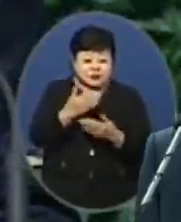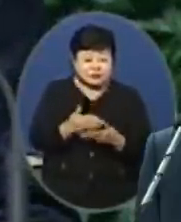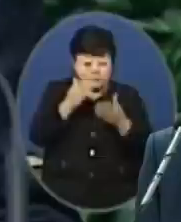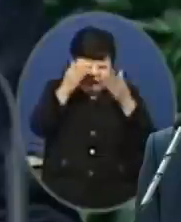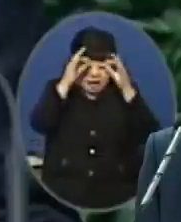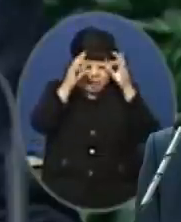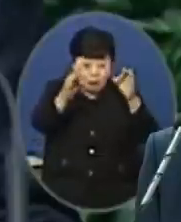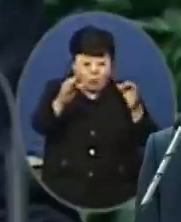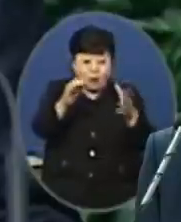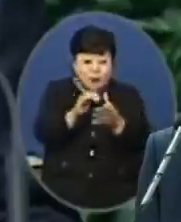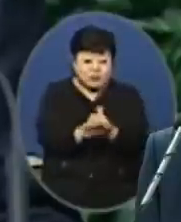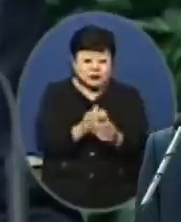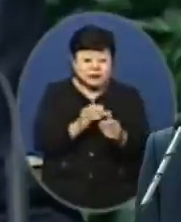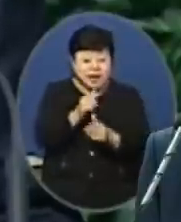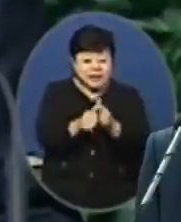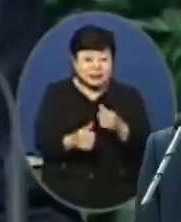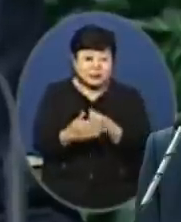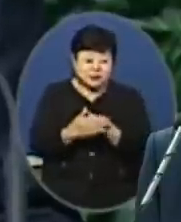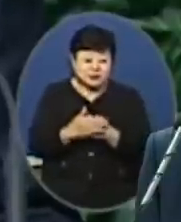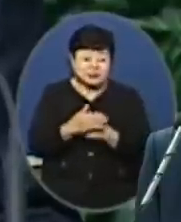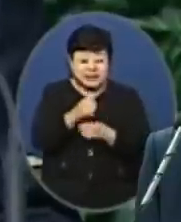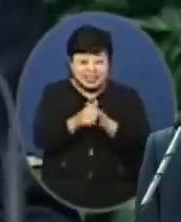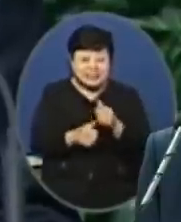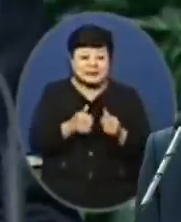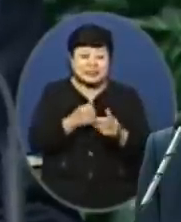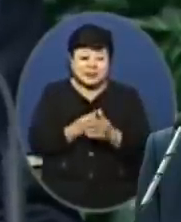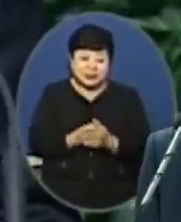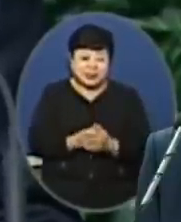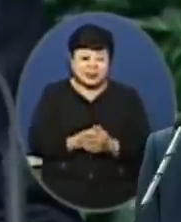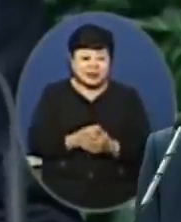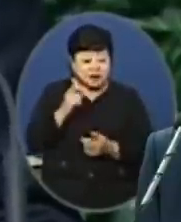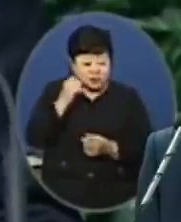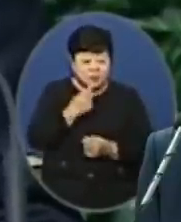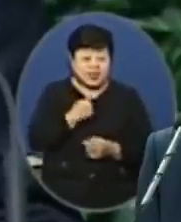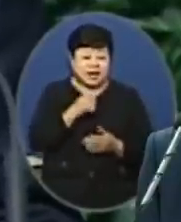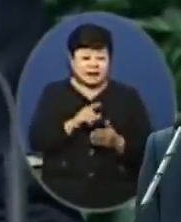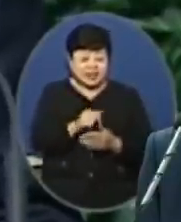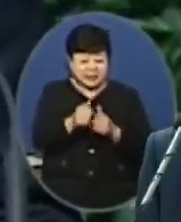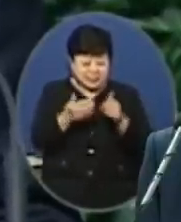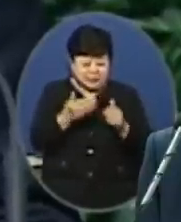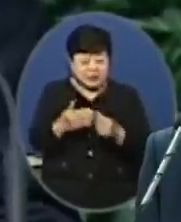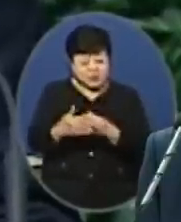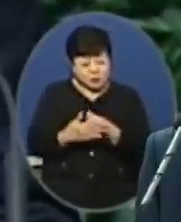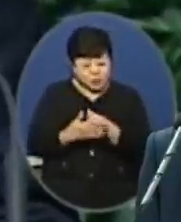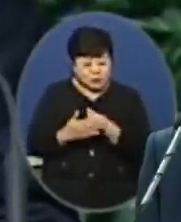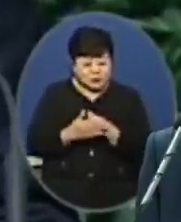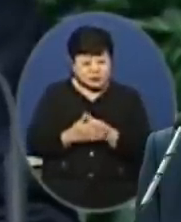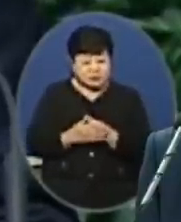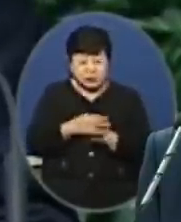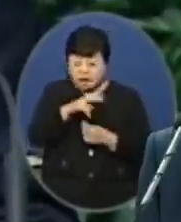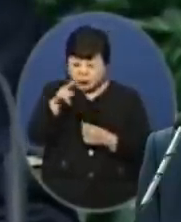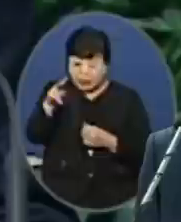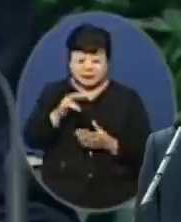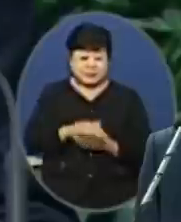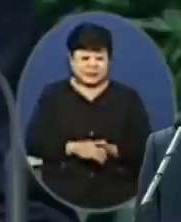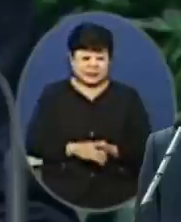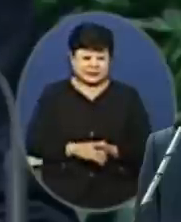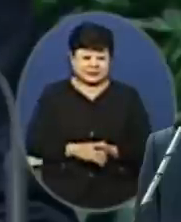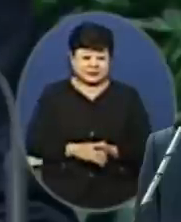바라보고 기도하십시오. 하나님은 도우시는 하나님이시기 때문에 어려운 일을 당할 때 하나님의 도우심을 쳐다봐야 되는